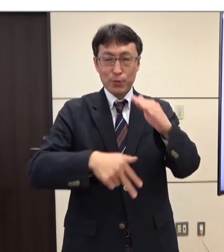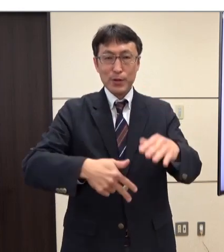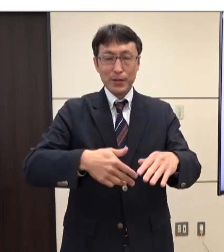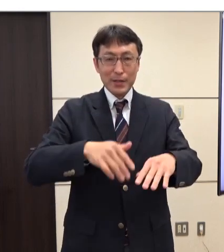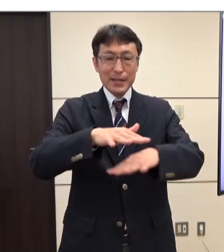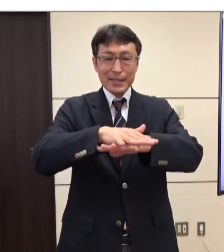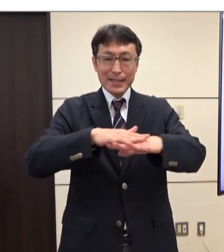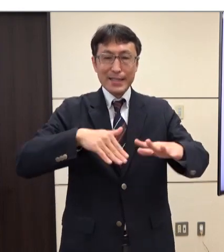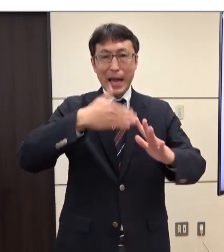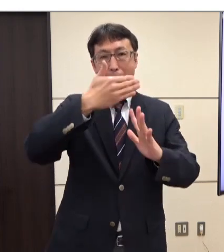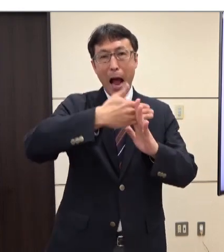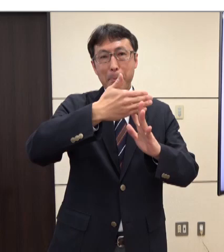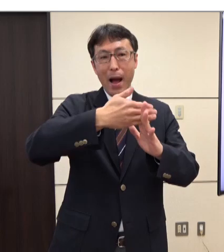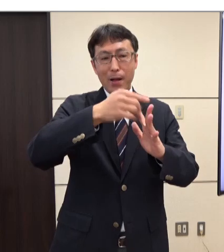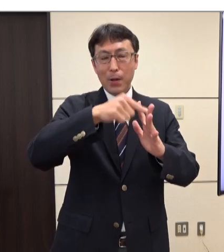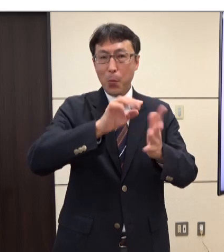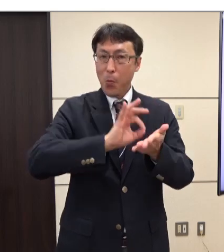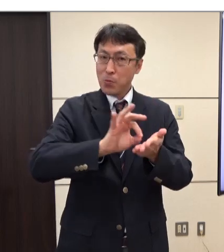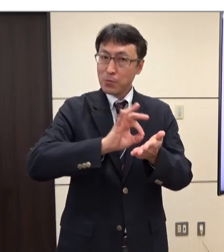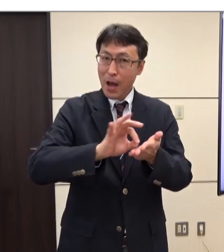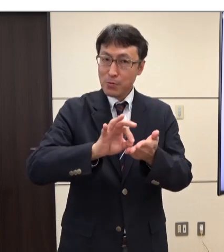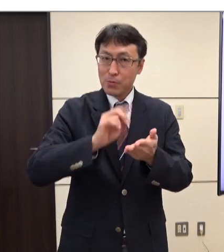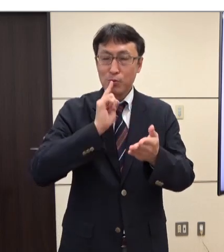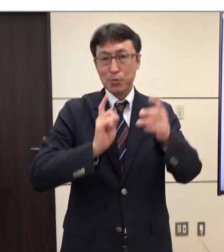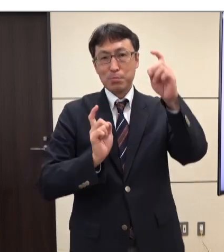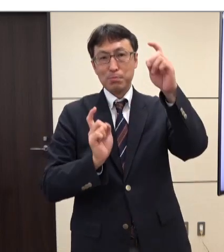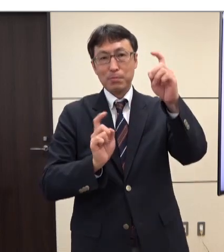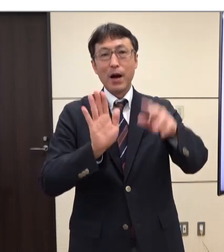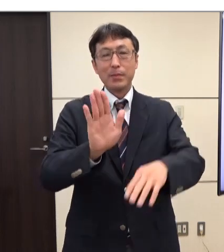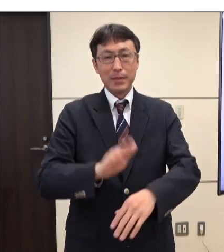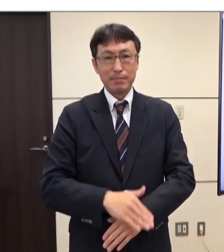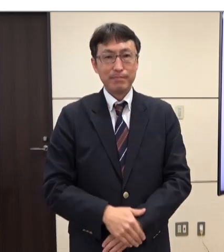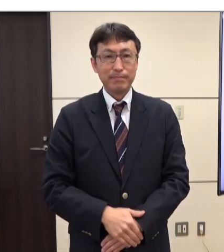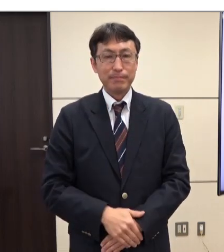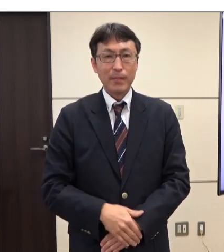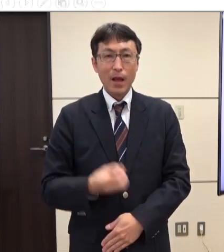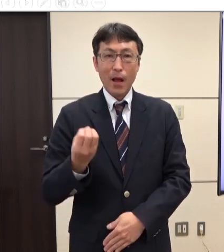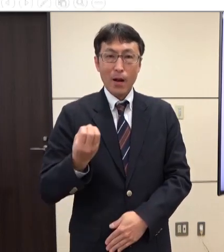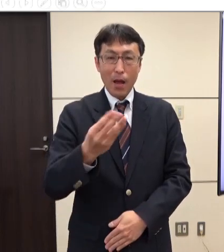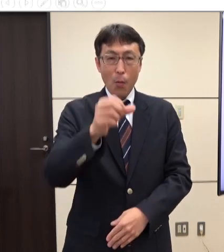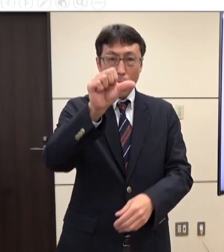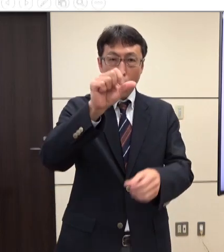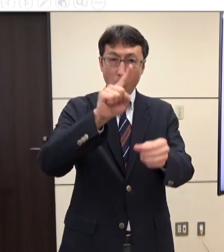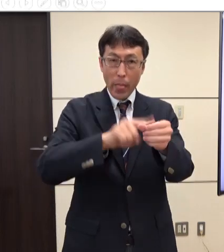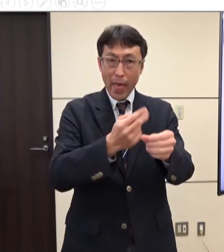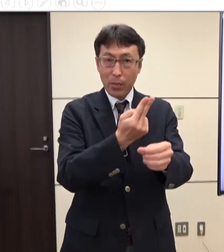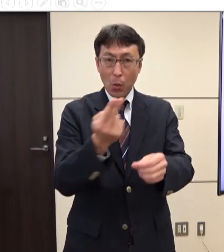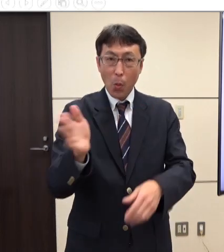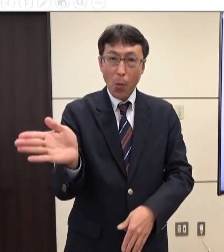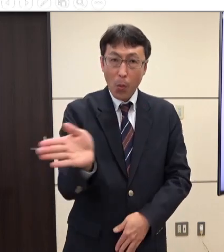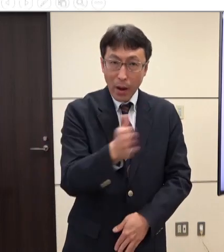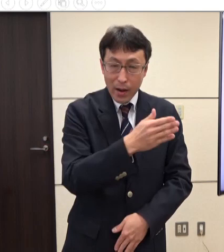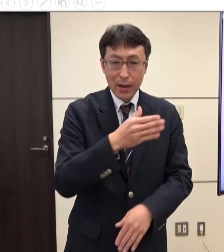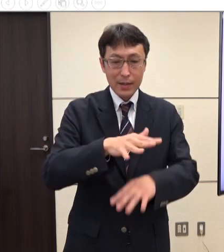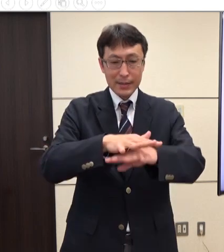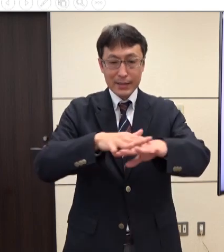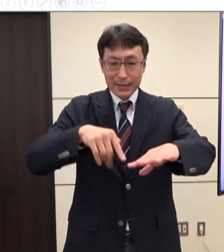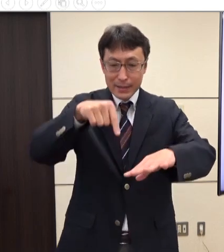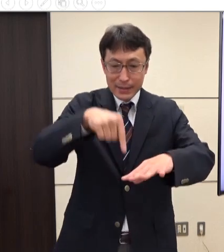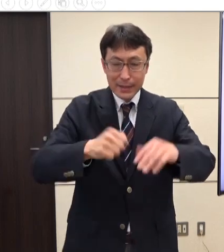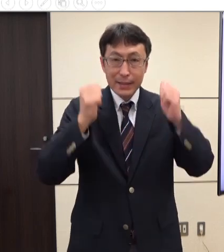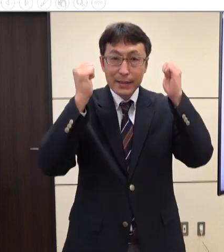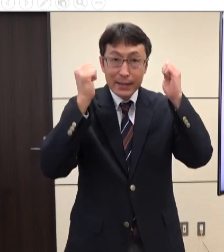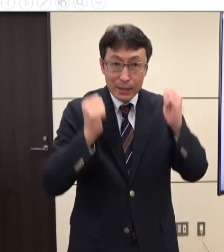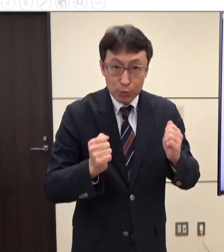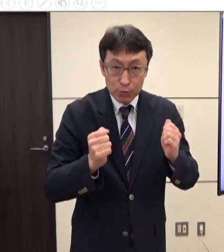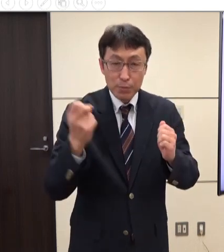であります。福島市では新年度から市内にお住まいの方、あるいは